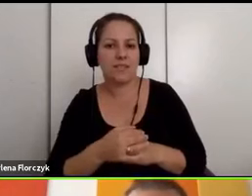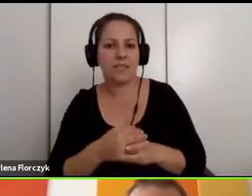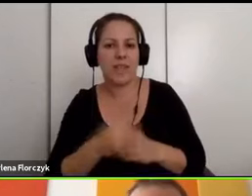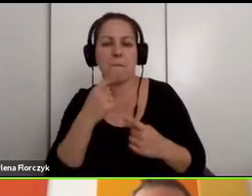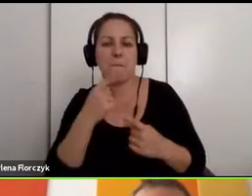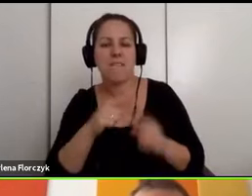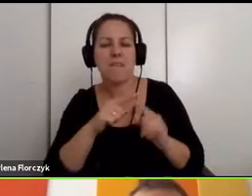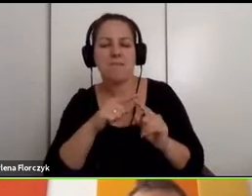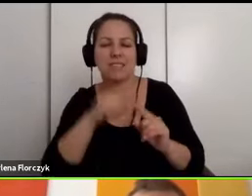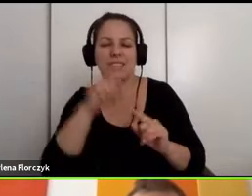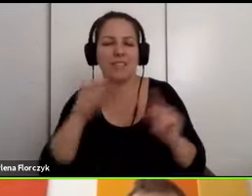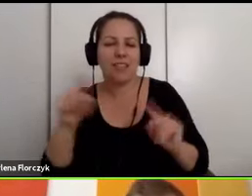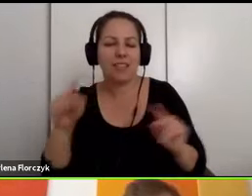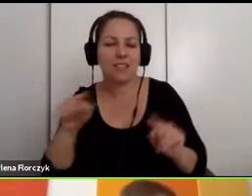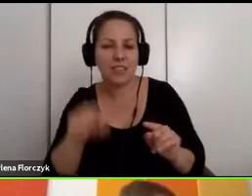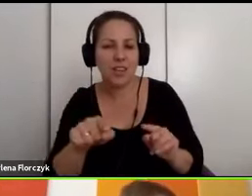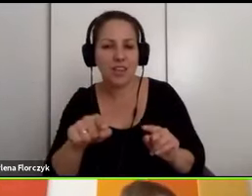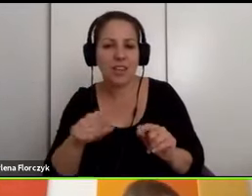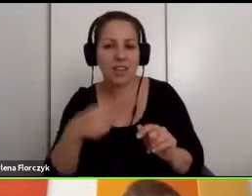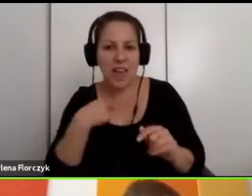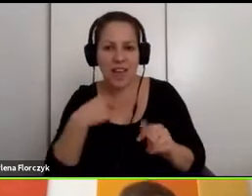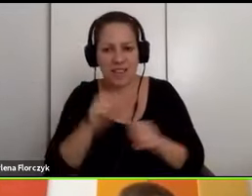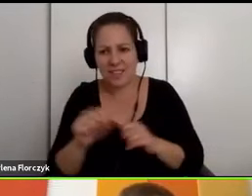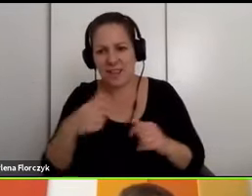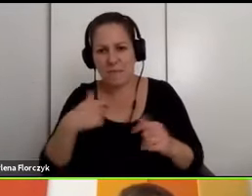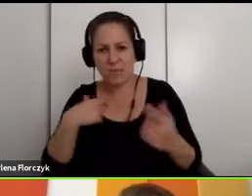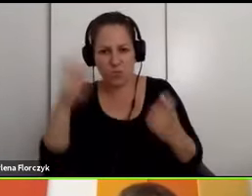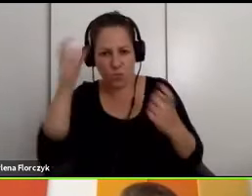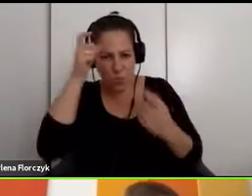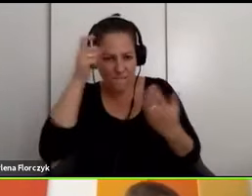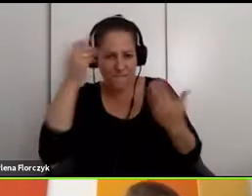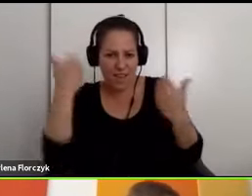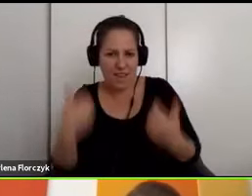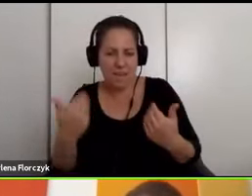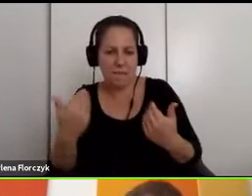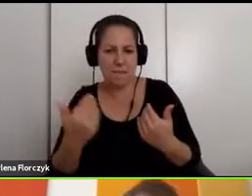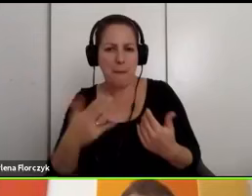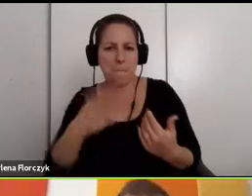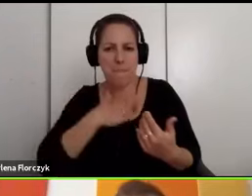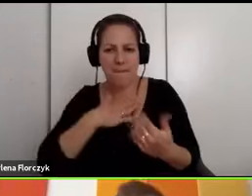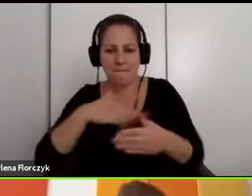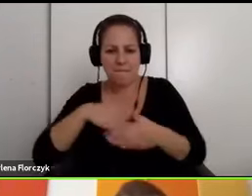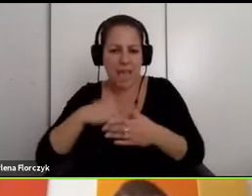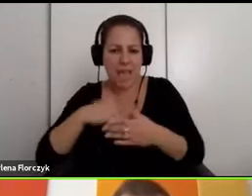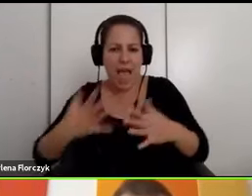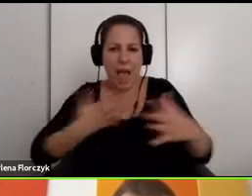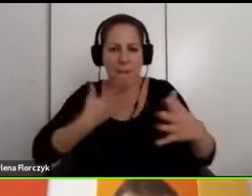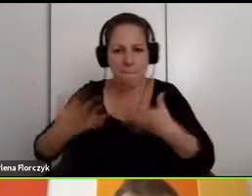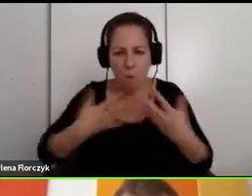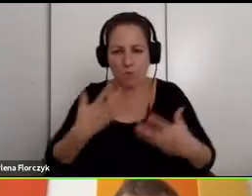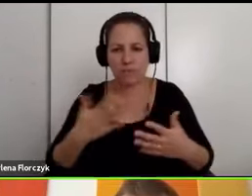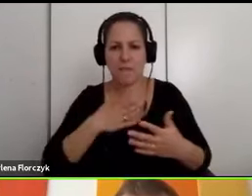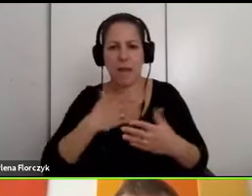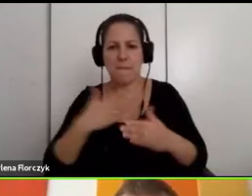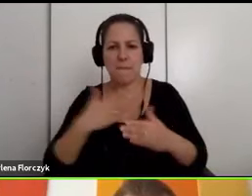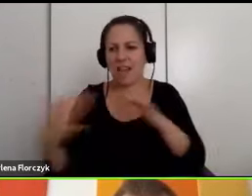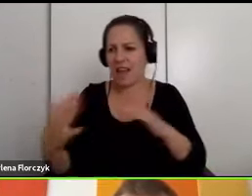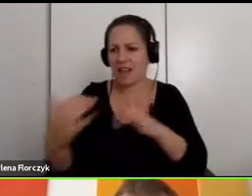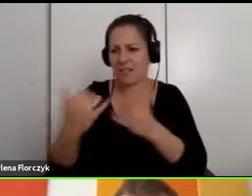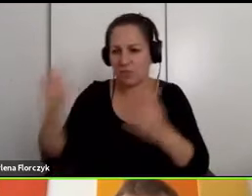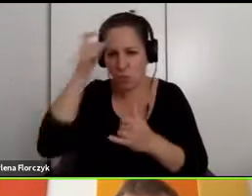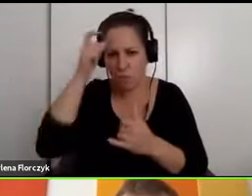patetycznie, że jestem człowiekiem, no i jakby mam w sobie jakieś emocje, wchodzę w różne relacje z drugim człowiekiem